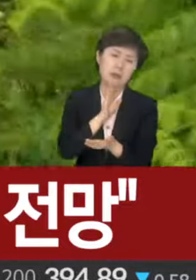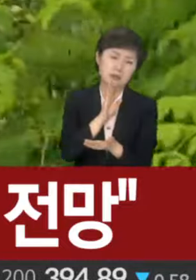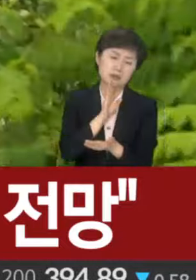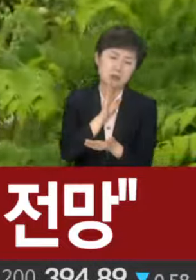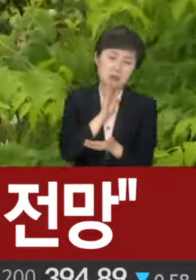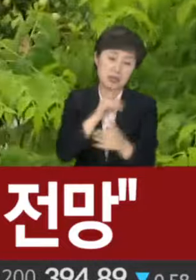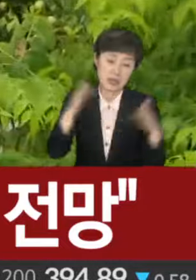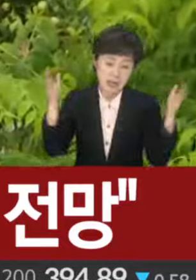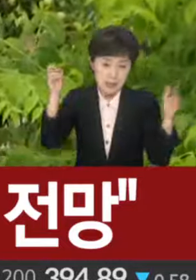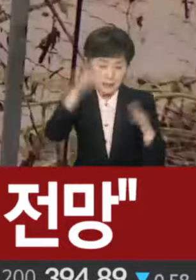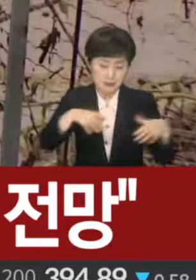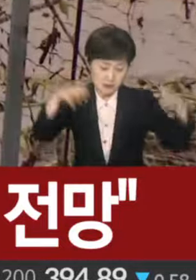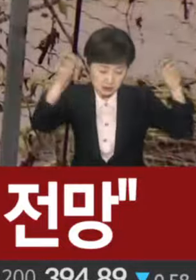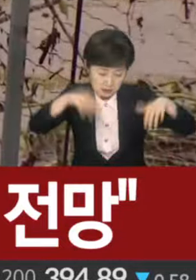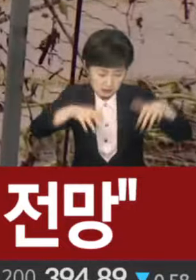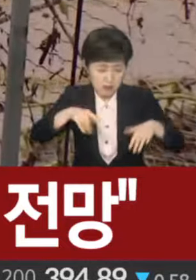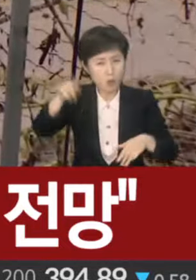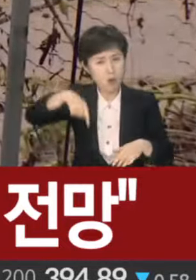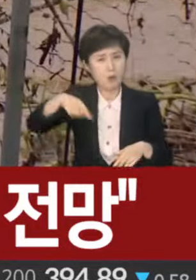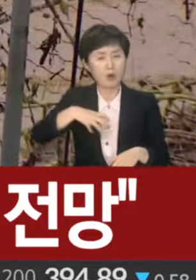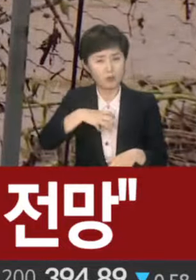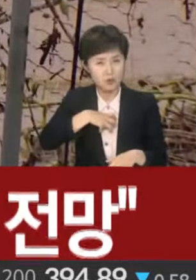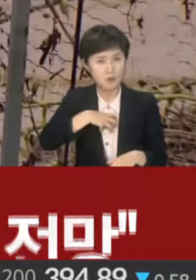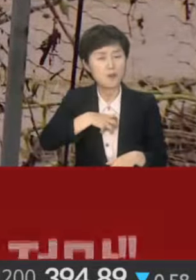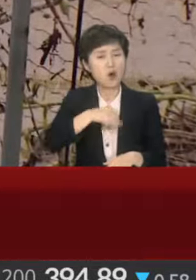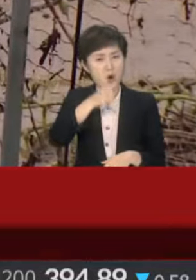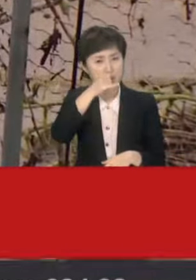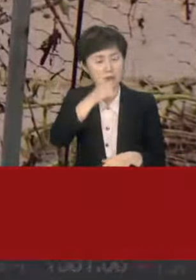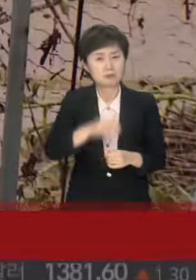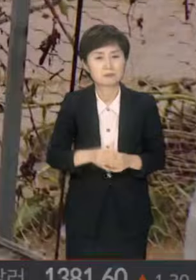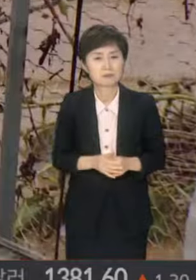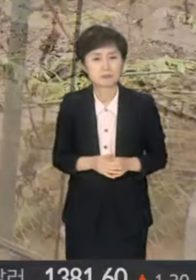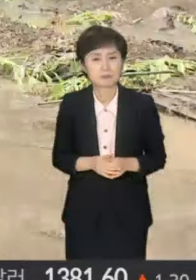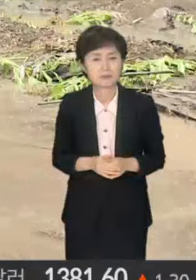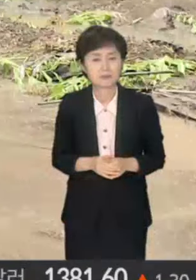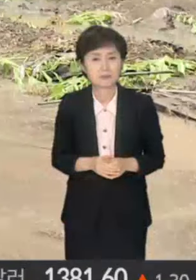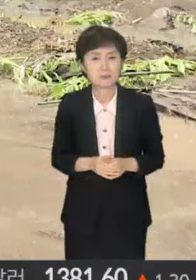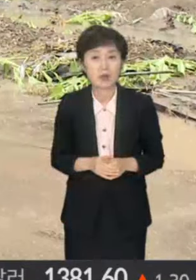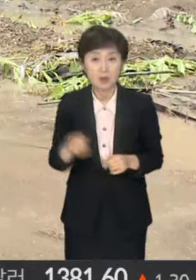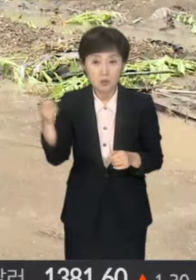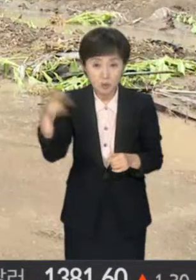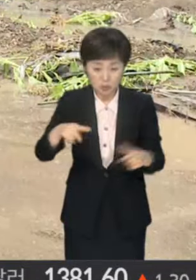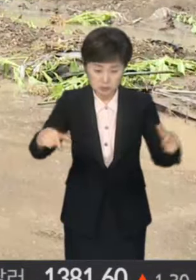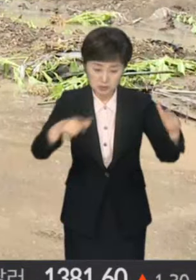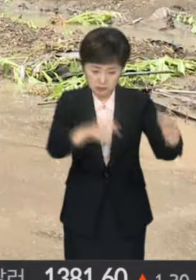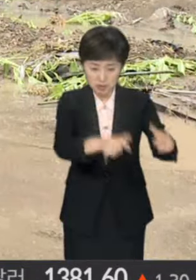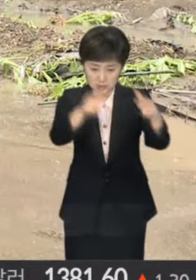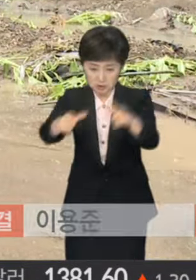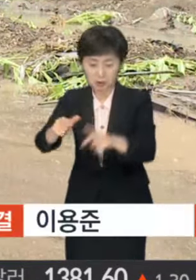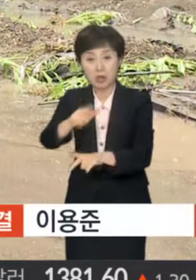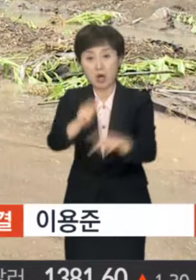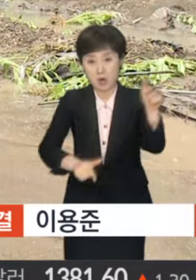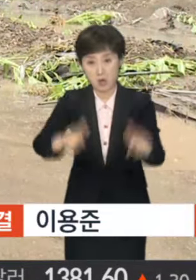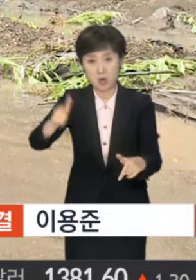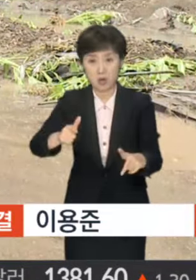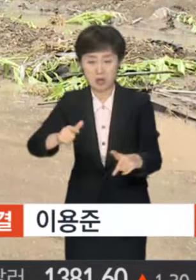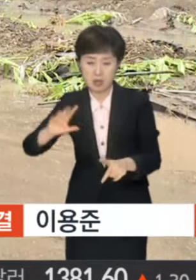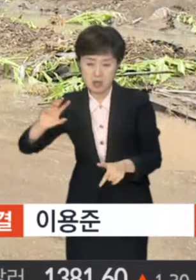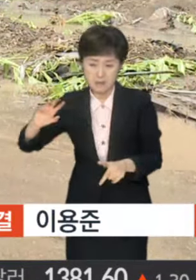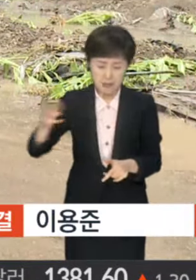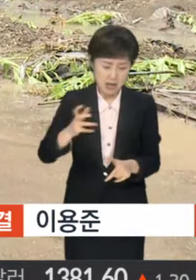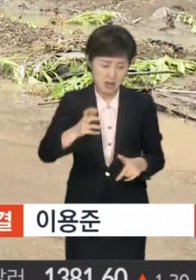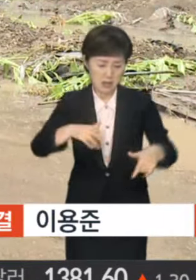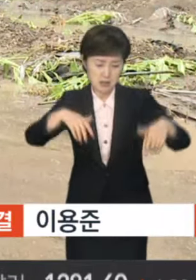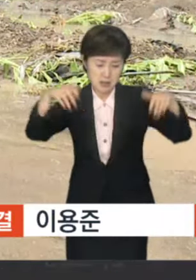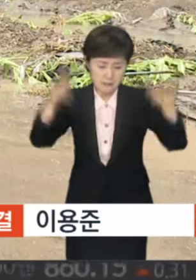국지적으로 강한 비구름이 발달할 수 있다고 전망했습니다. 기상청은 또 지역에 따라 돌풍과 천둥, 번개 등을